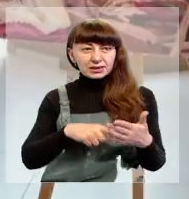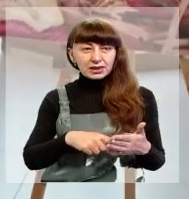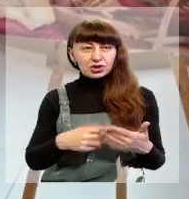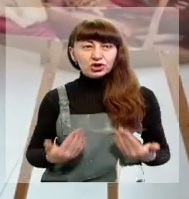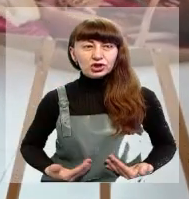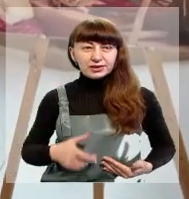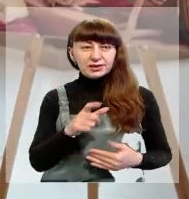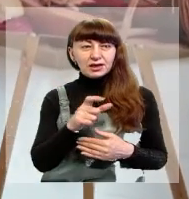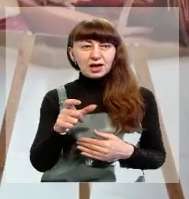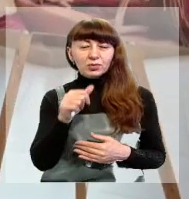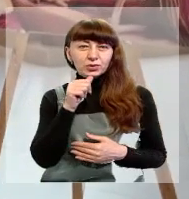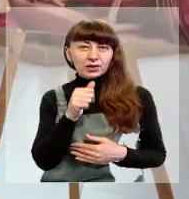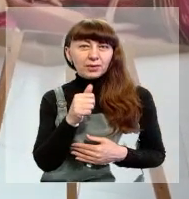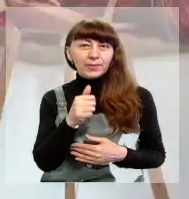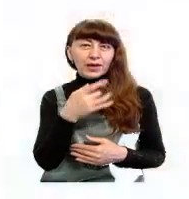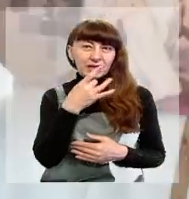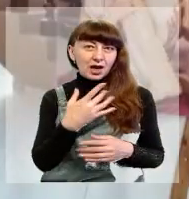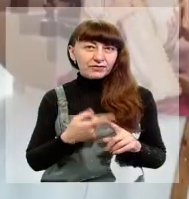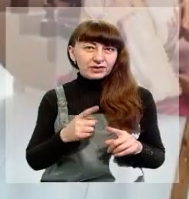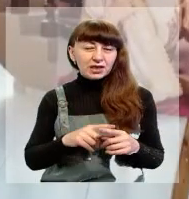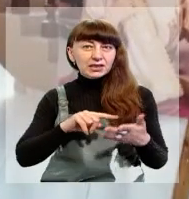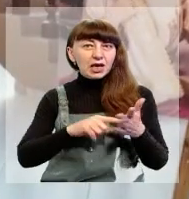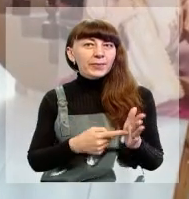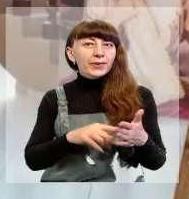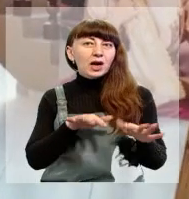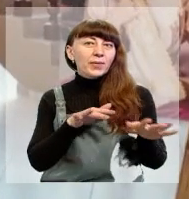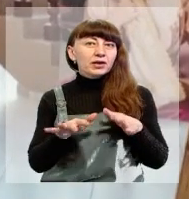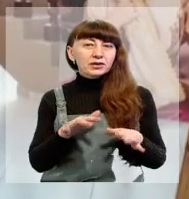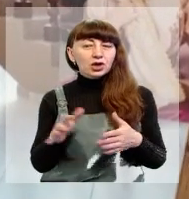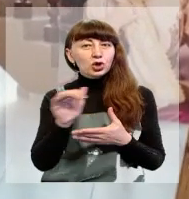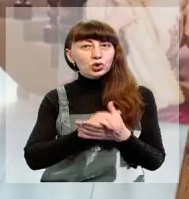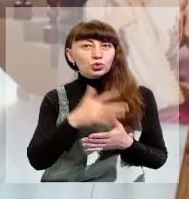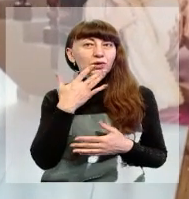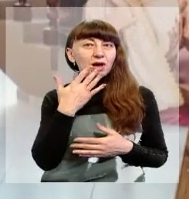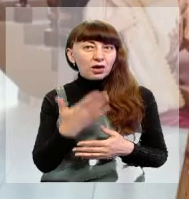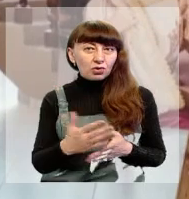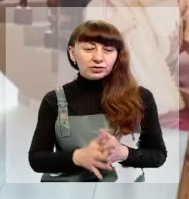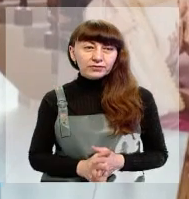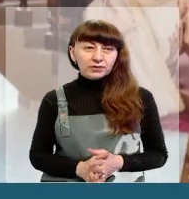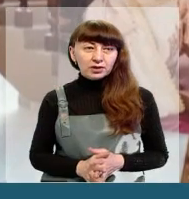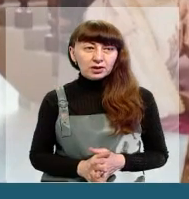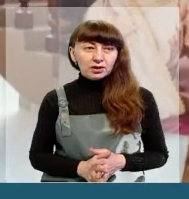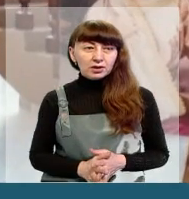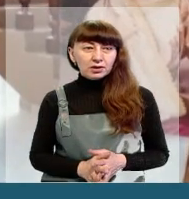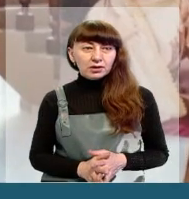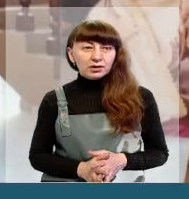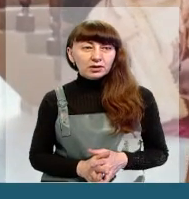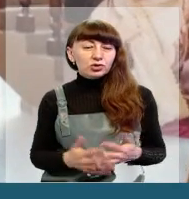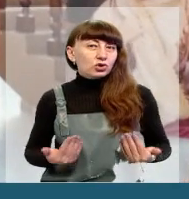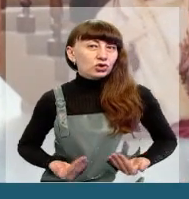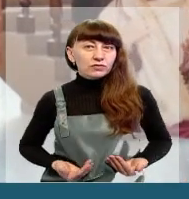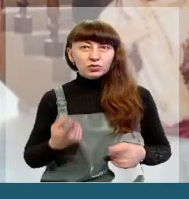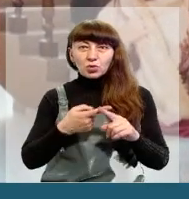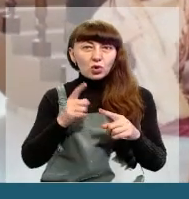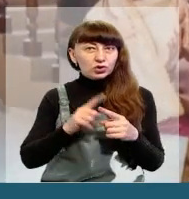Надеюсь, жителям Кустаная понравится. Цель мероприятия – это, конечно же, дружба народов. Народы в нашей стране живут